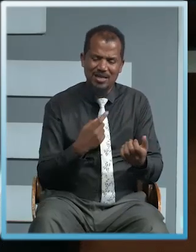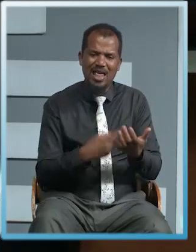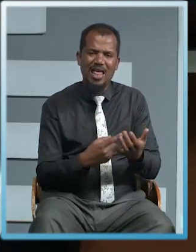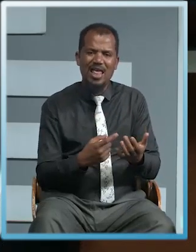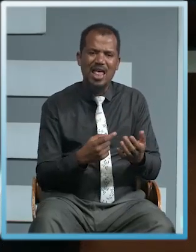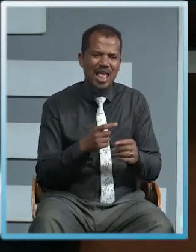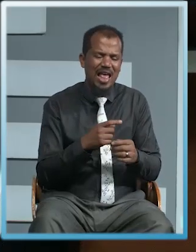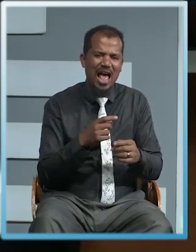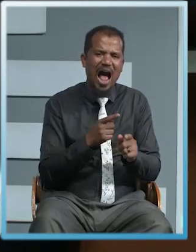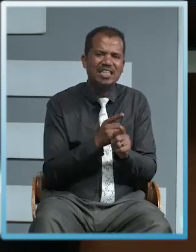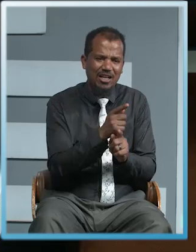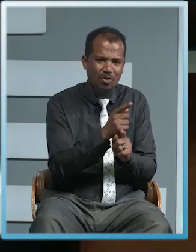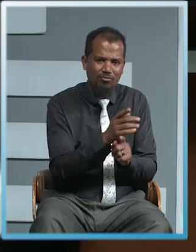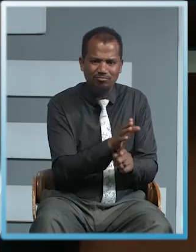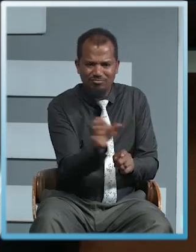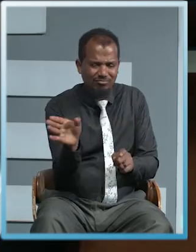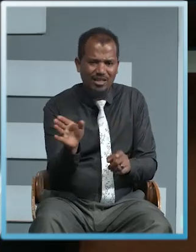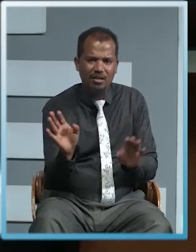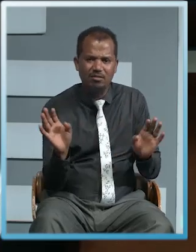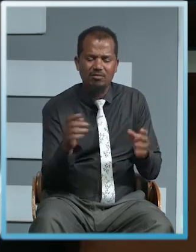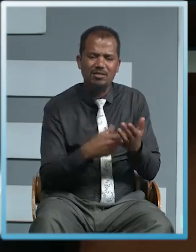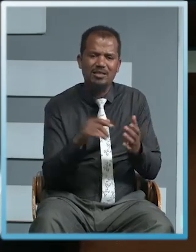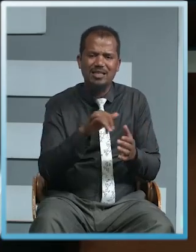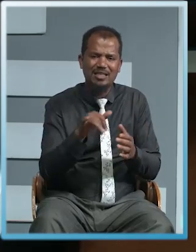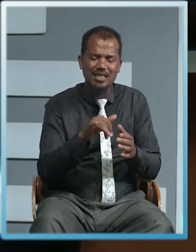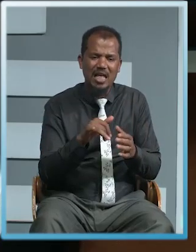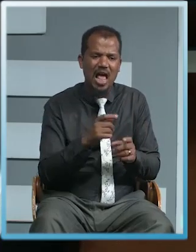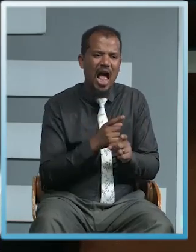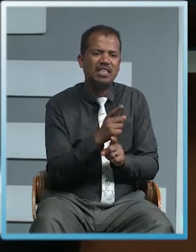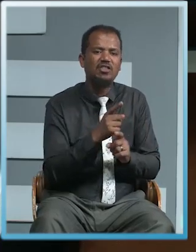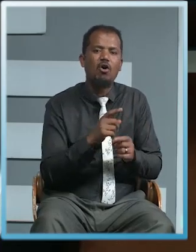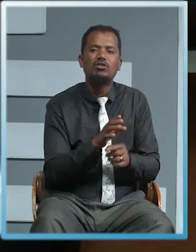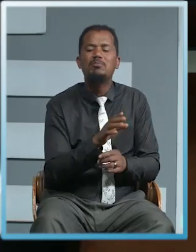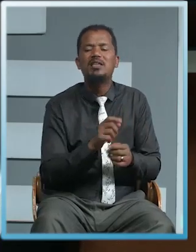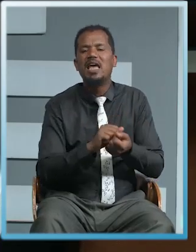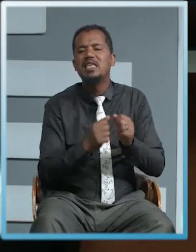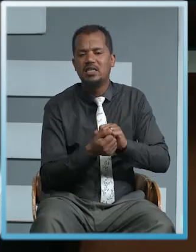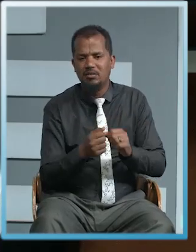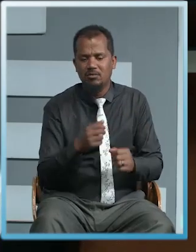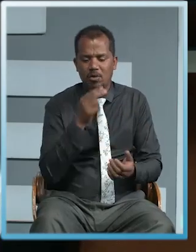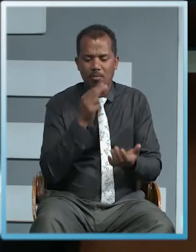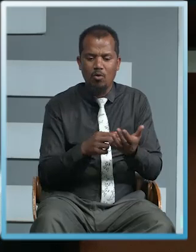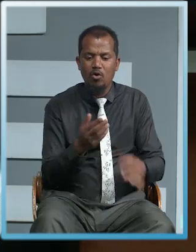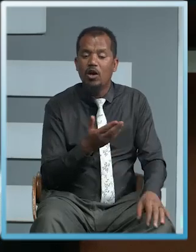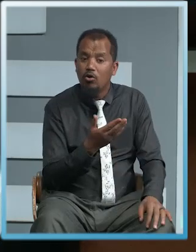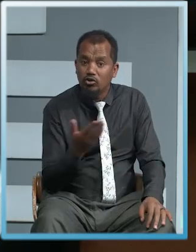کارانتن اقتصادون تغییریه بونه نگر لکن دزایی اقتصادون میکاییره نه منال باتم بگونه